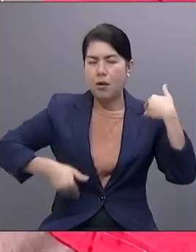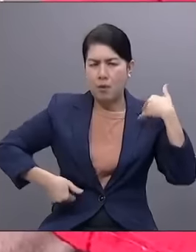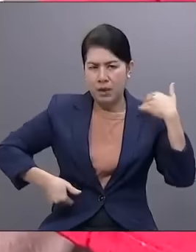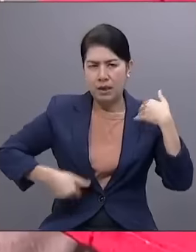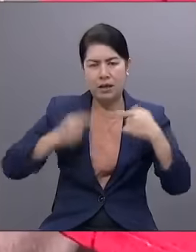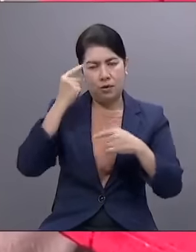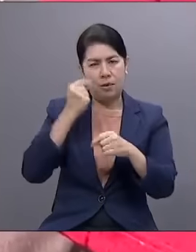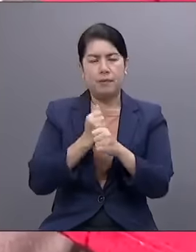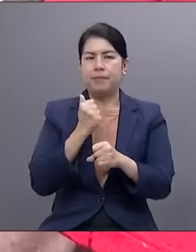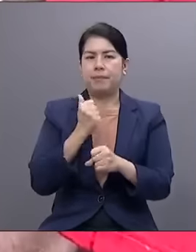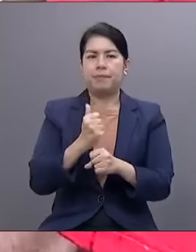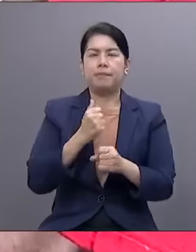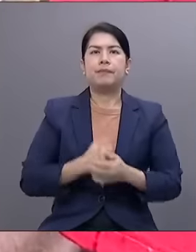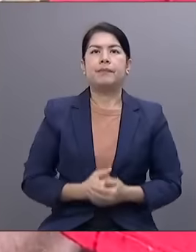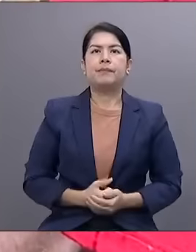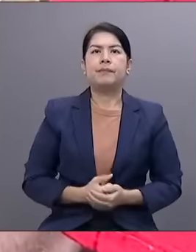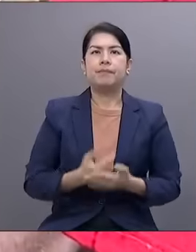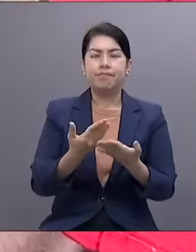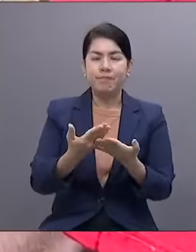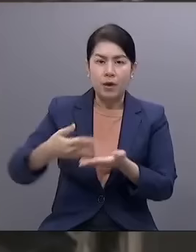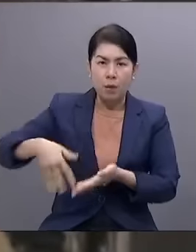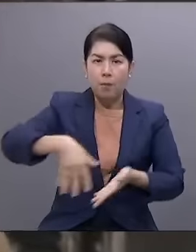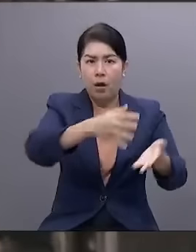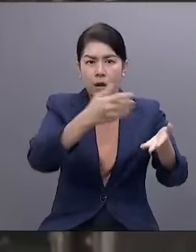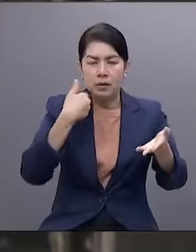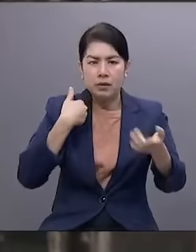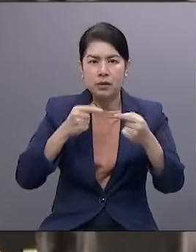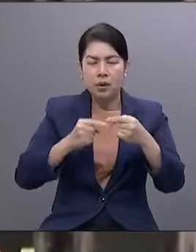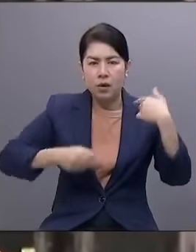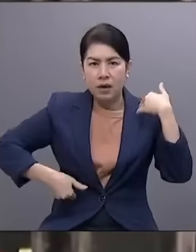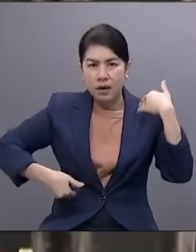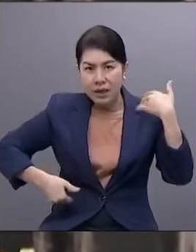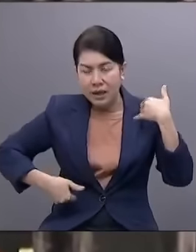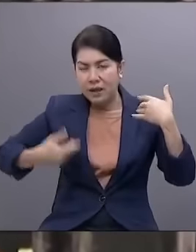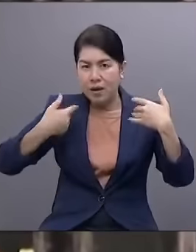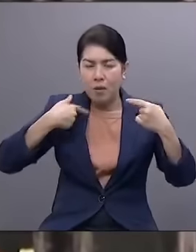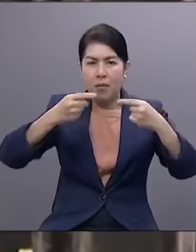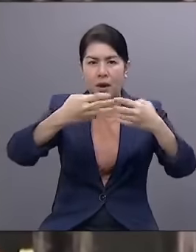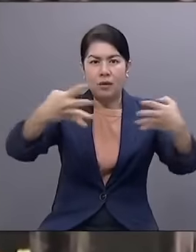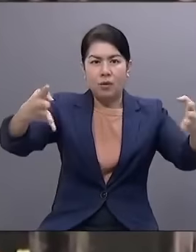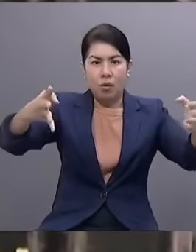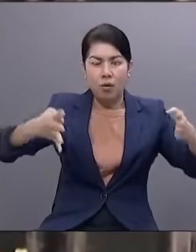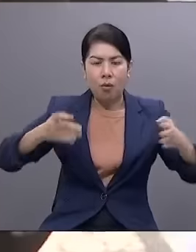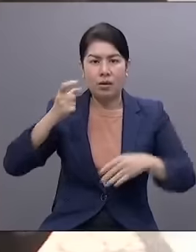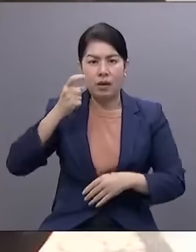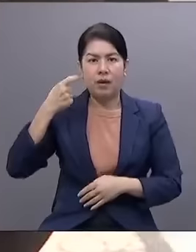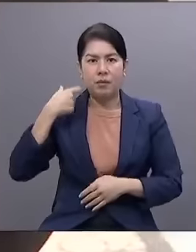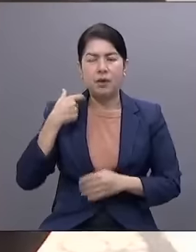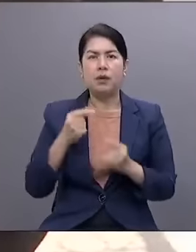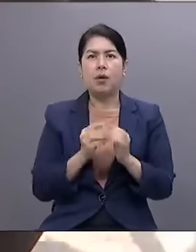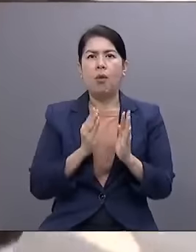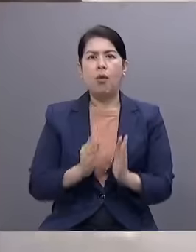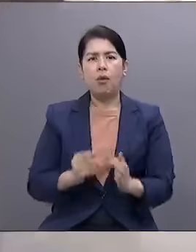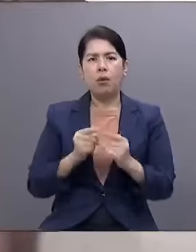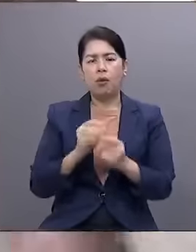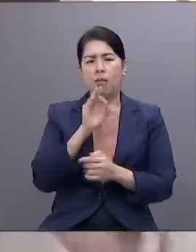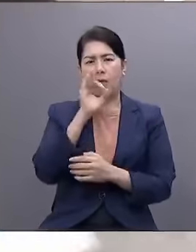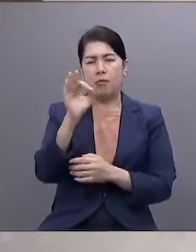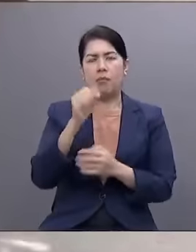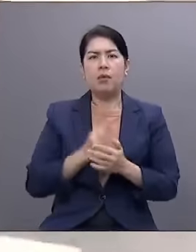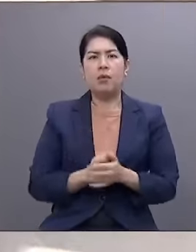ในขณะที่มีการปล่อยลิงเข้ากรงครับก็มีประชาชนมาร้องเรียนเกี่ยวกับฝูงลิงฝั่งโรงหนังหลังพระปรางสามยอดครับที่ข้าม